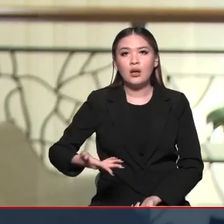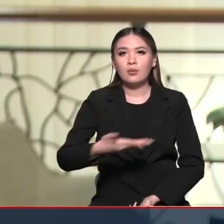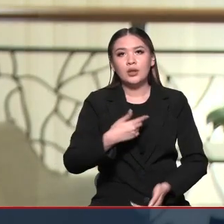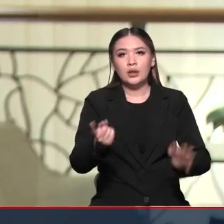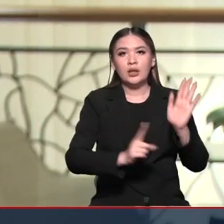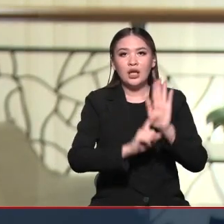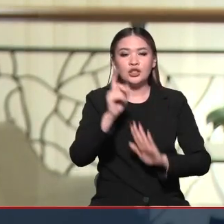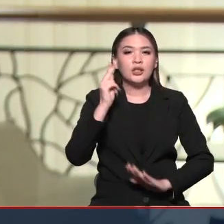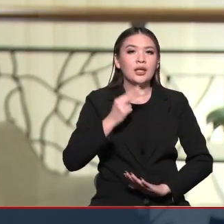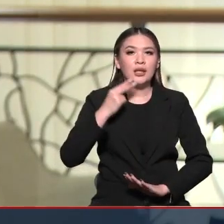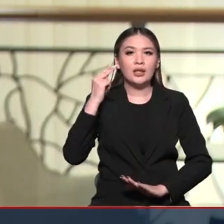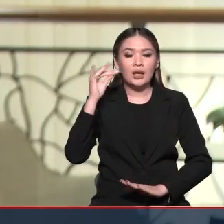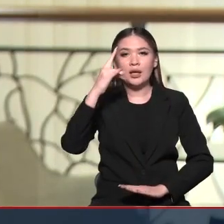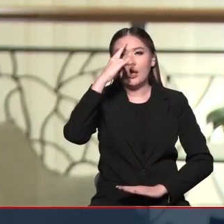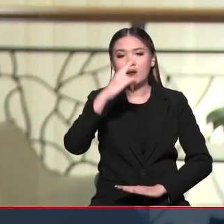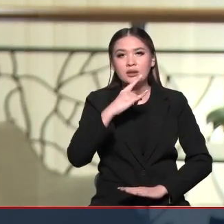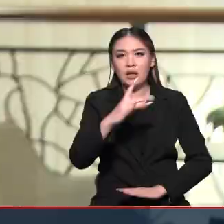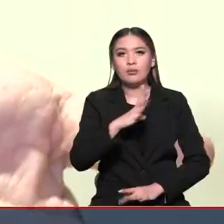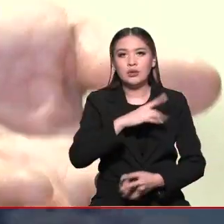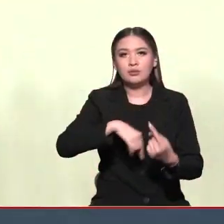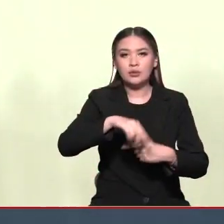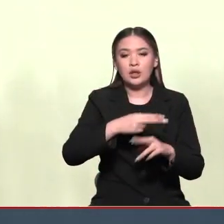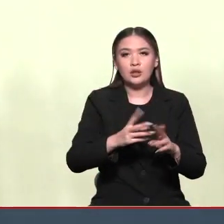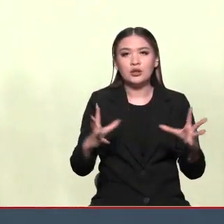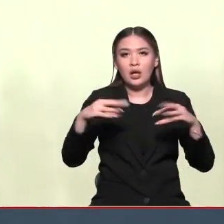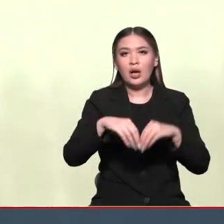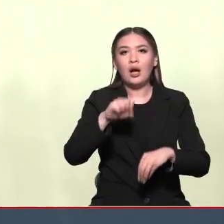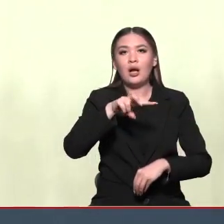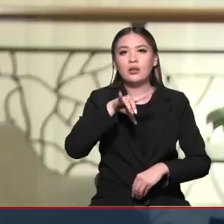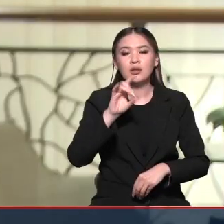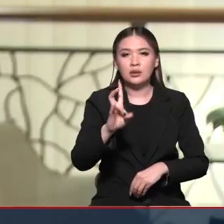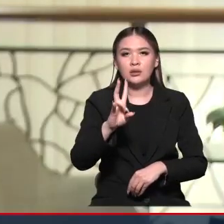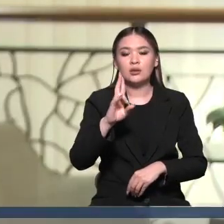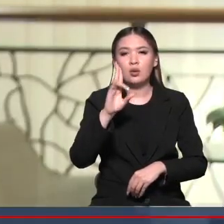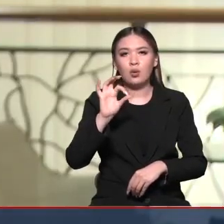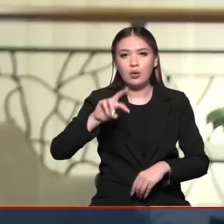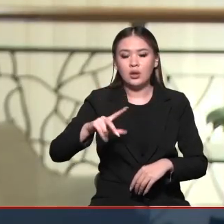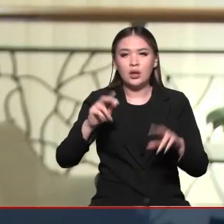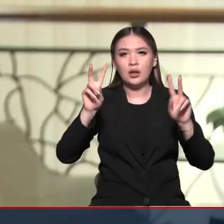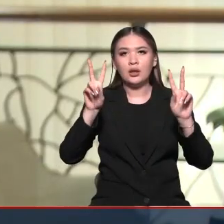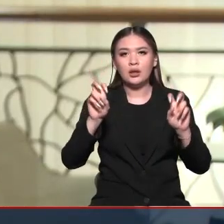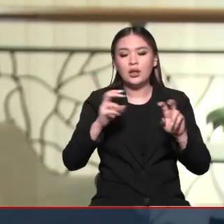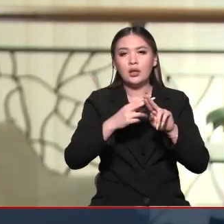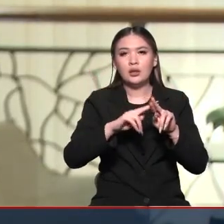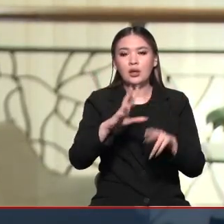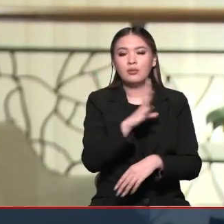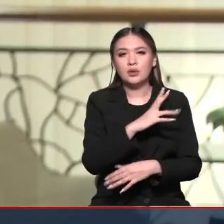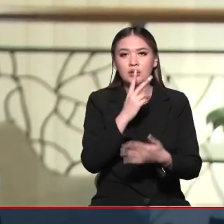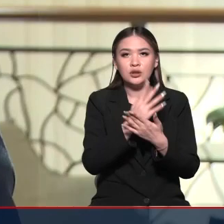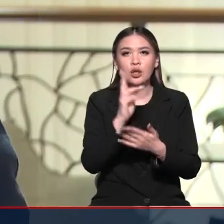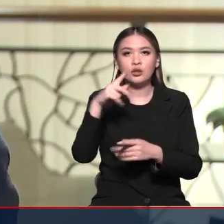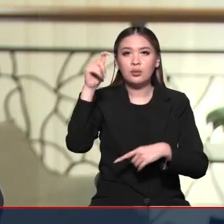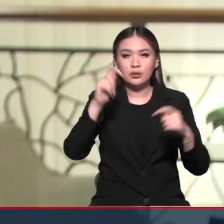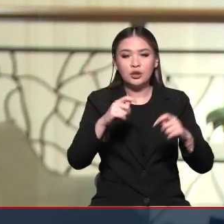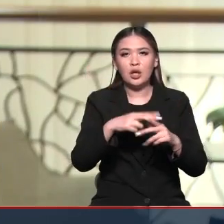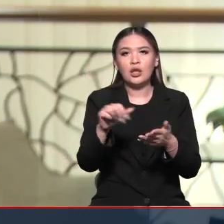с Китаем и Казахстаном по улучшению обслуживания на пункте Алтынколь. Сейчас, когда груз приезжает из Китая, то человеку приходится